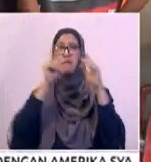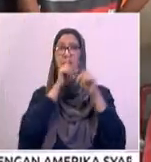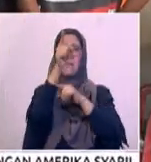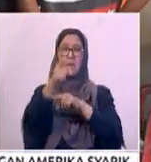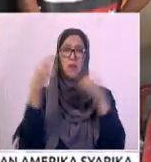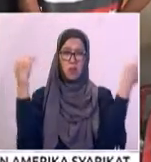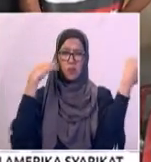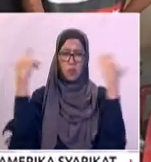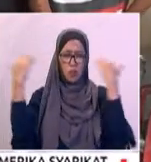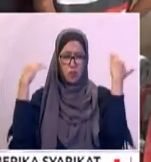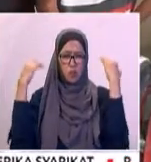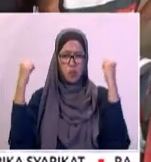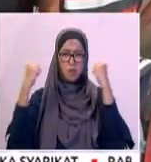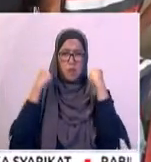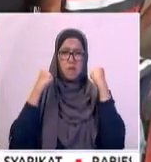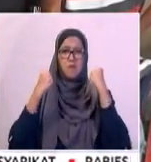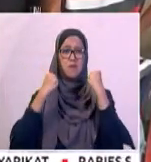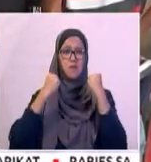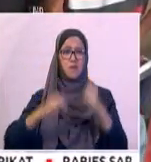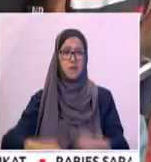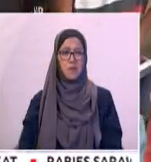lah.